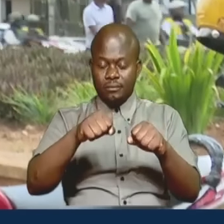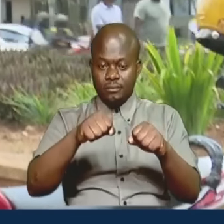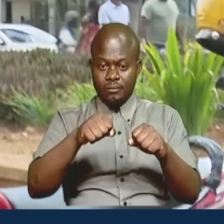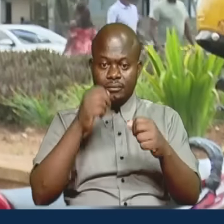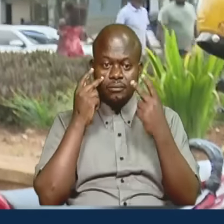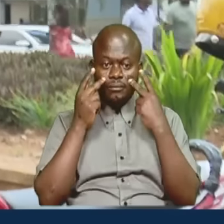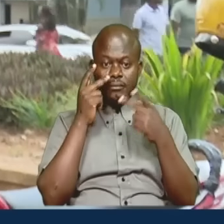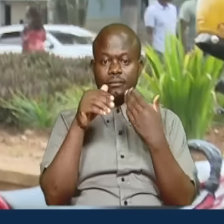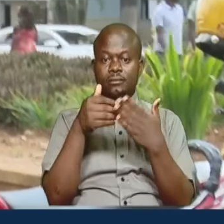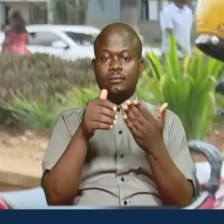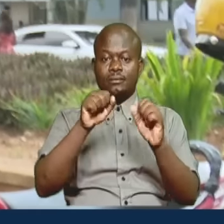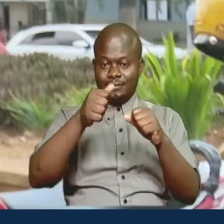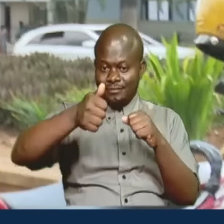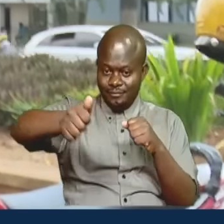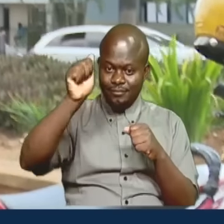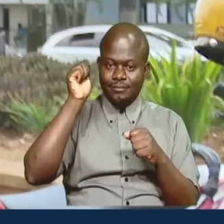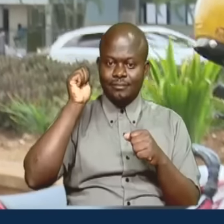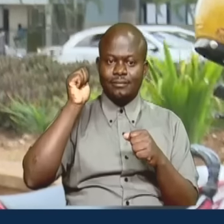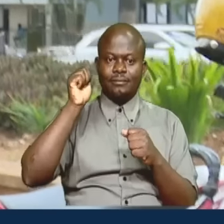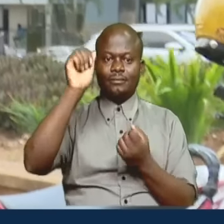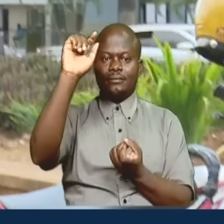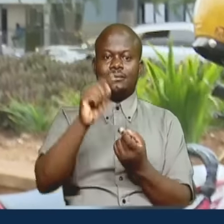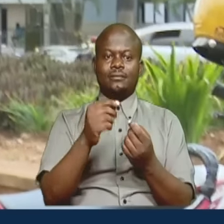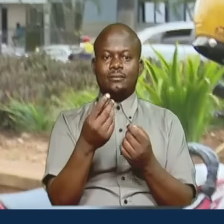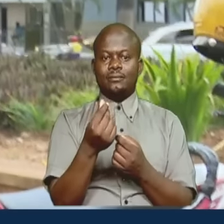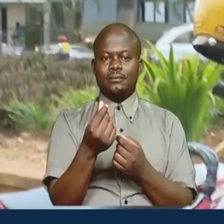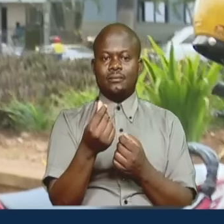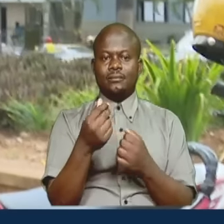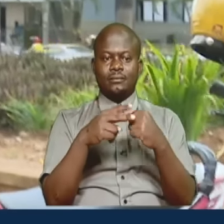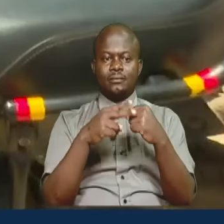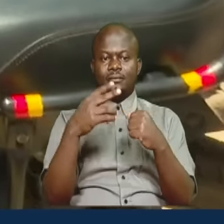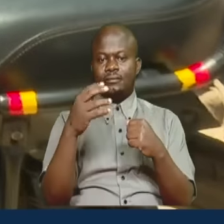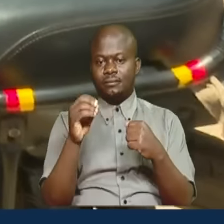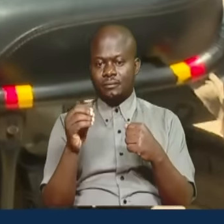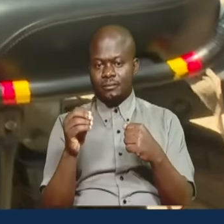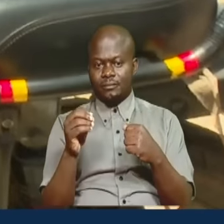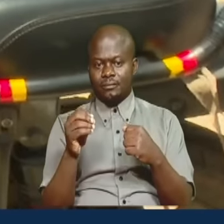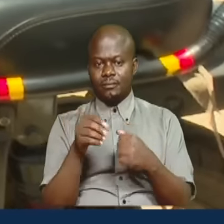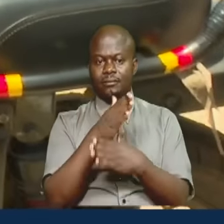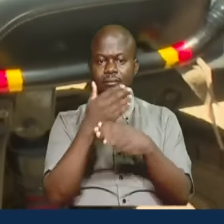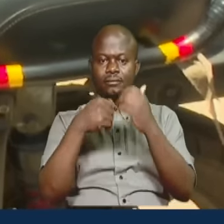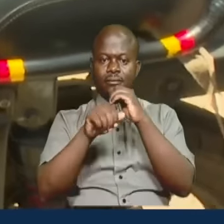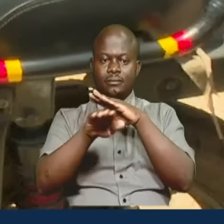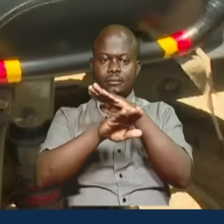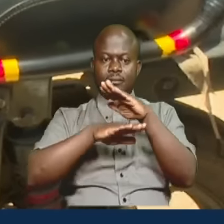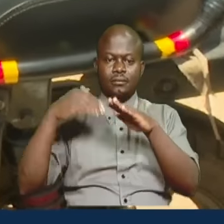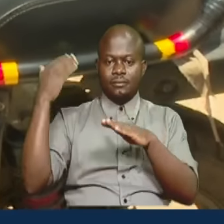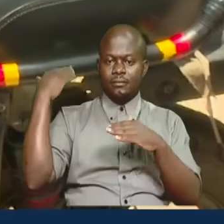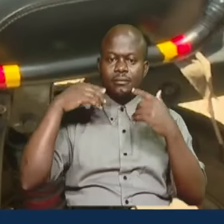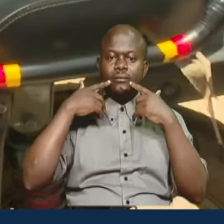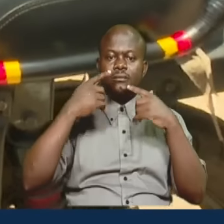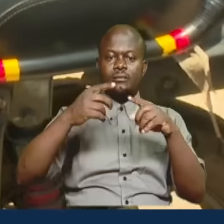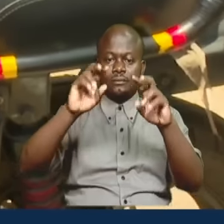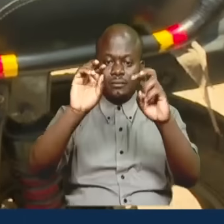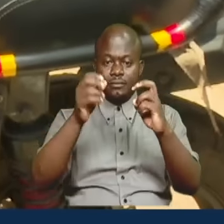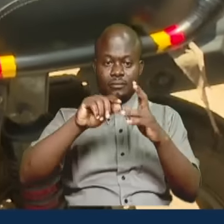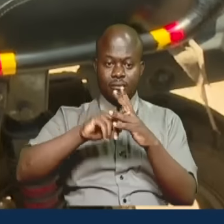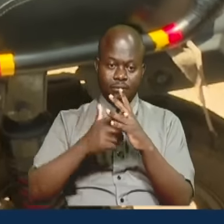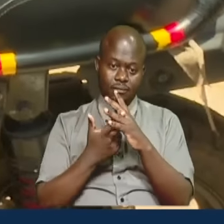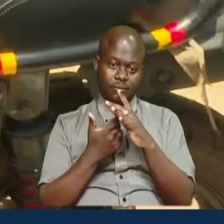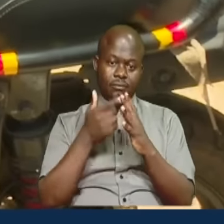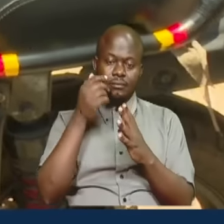kubona babona moto zabo. Moto turayimanura tuyishyira ku 175,000. Ministeri y'ibikorwa remezo irutse gutangaza ko guhera mu